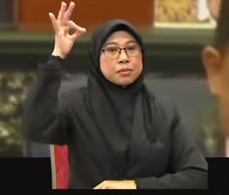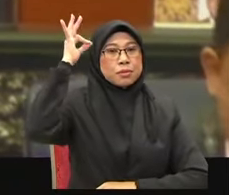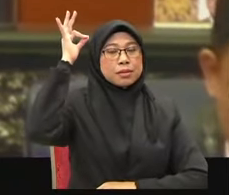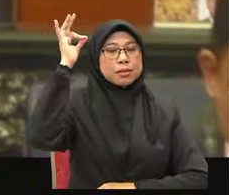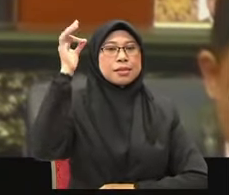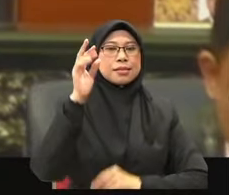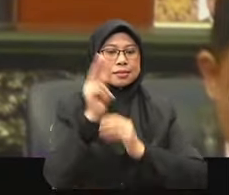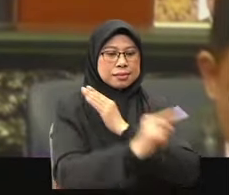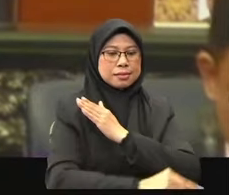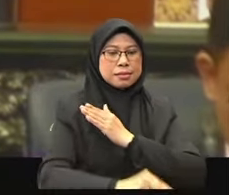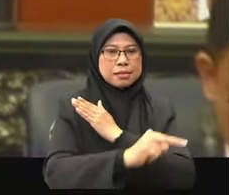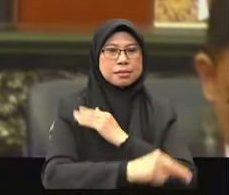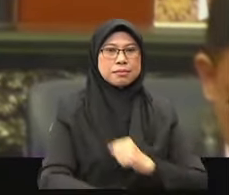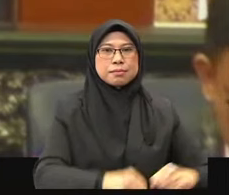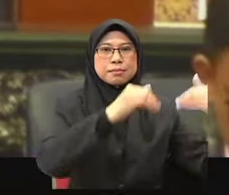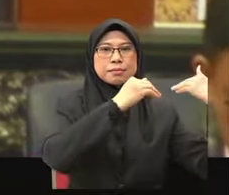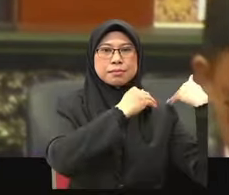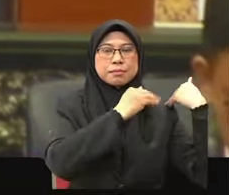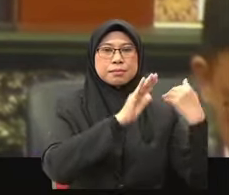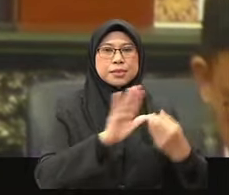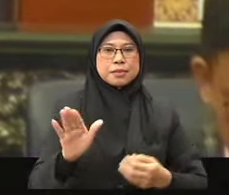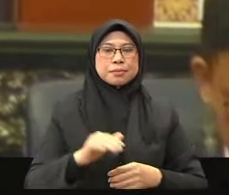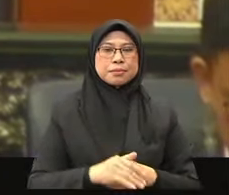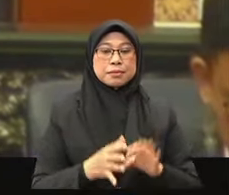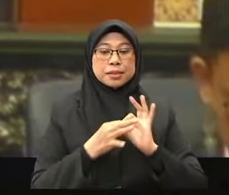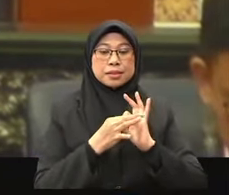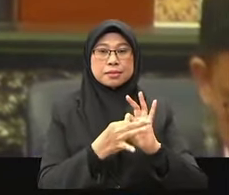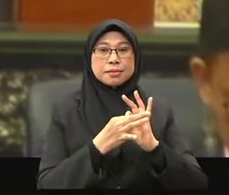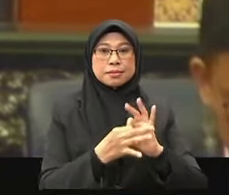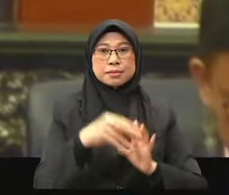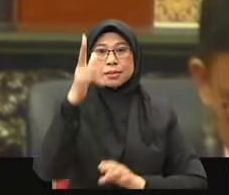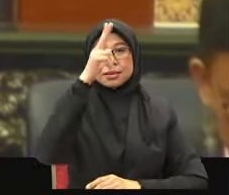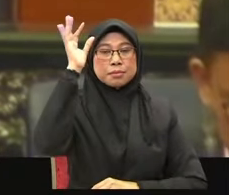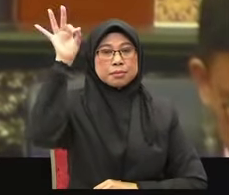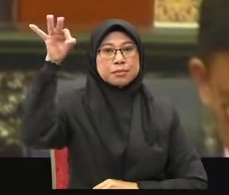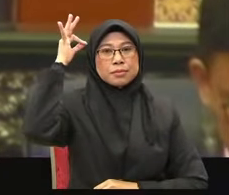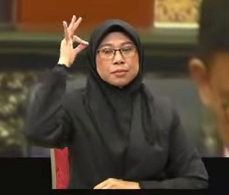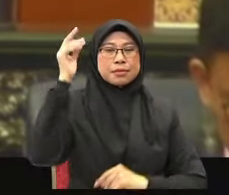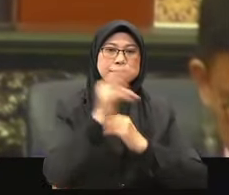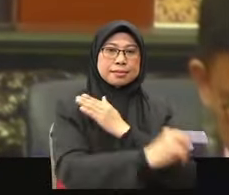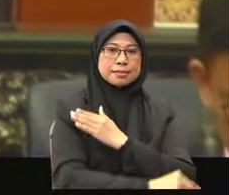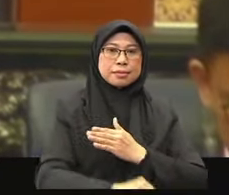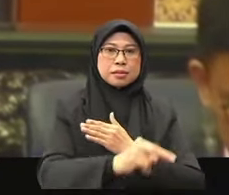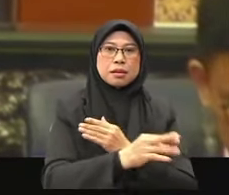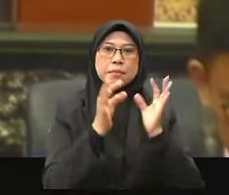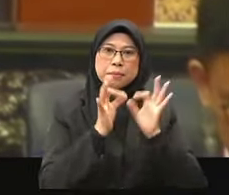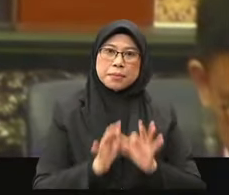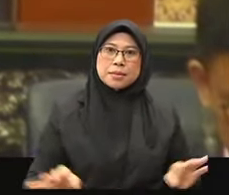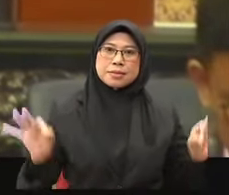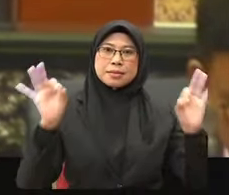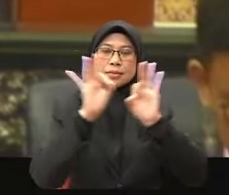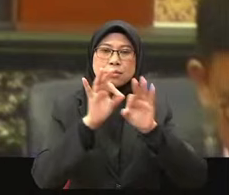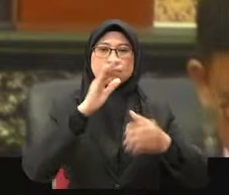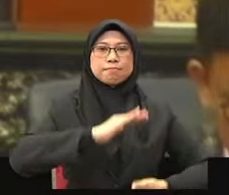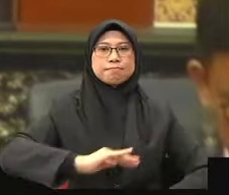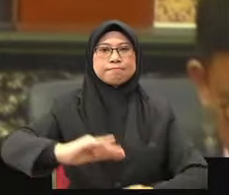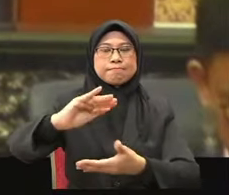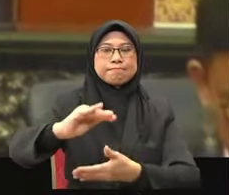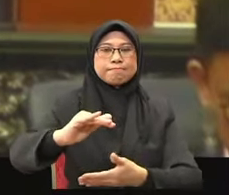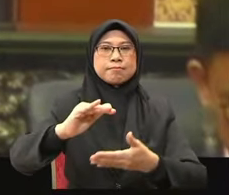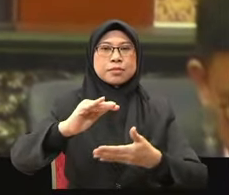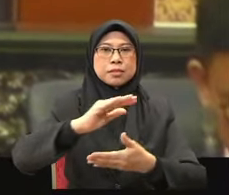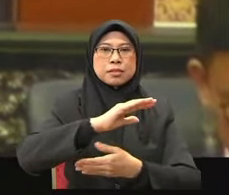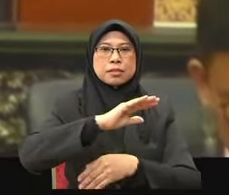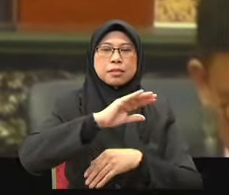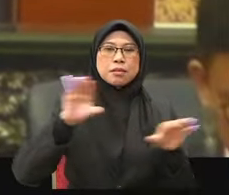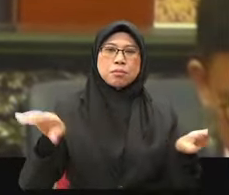Negeri dalam menjalankan tanggungjawab masing-masing. Kerjasama di antara Kerajaan Persekutuan dan Kerajaan Negeri sangat penting dalam menyampaikan dan